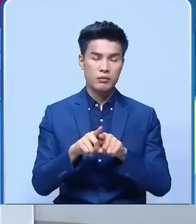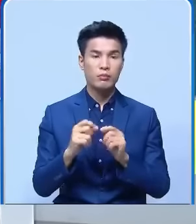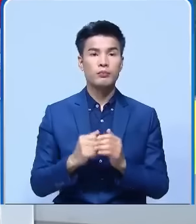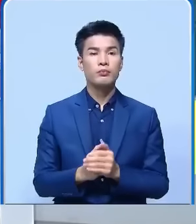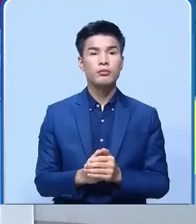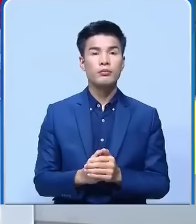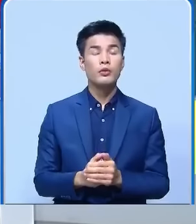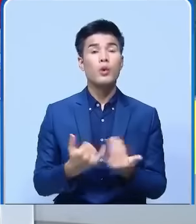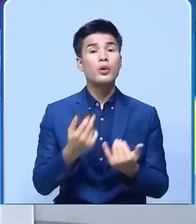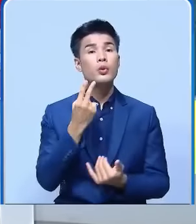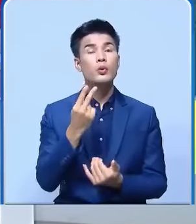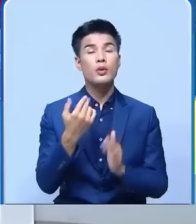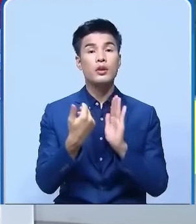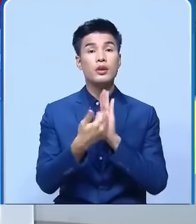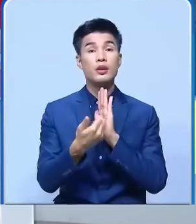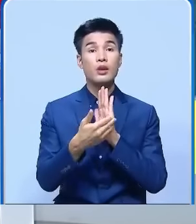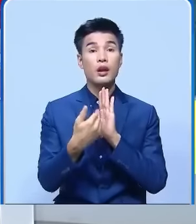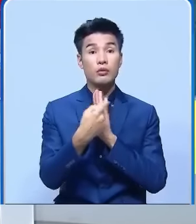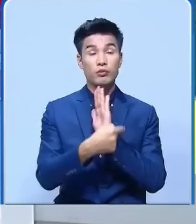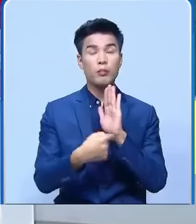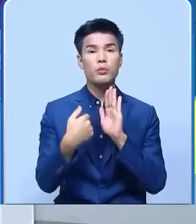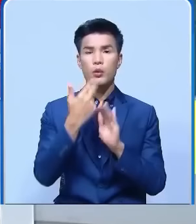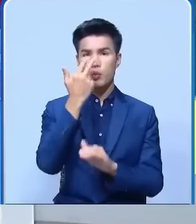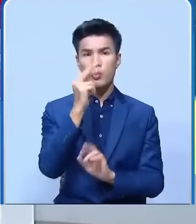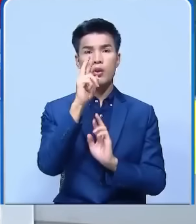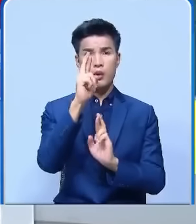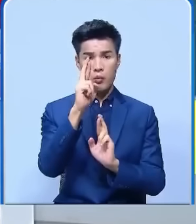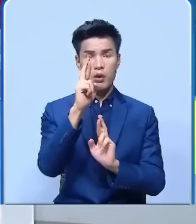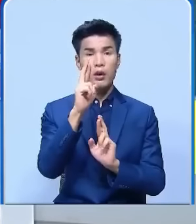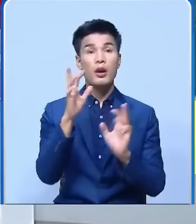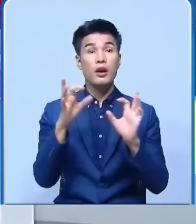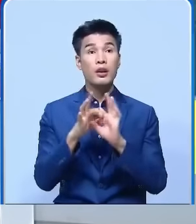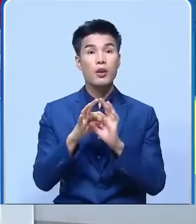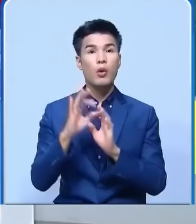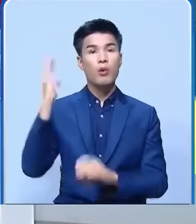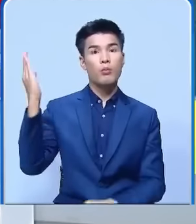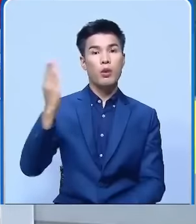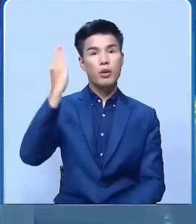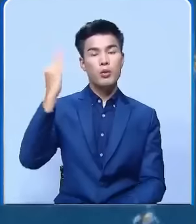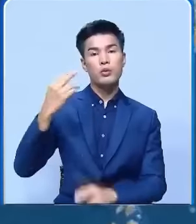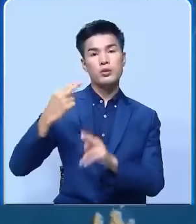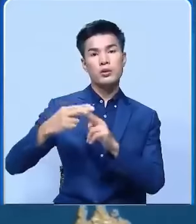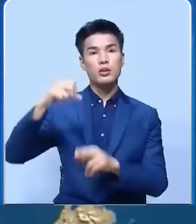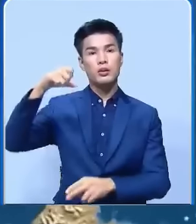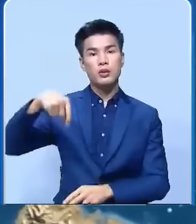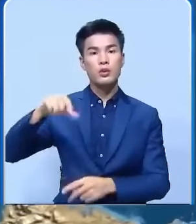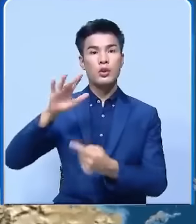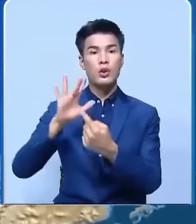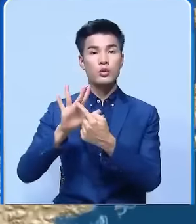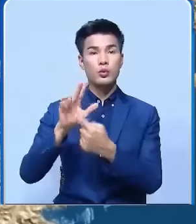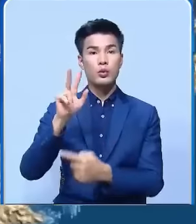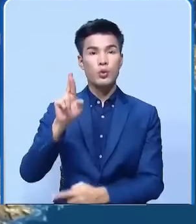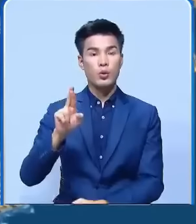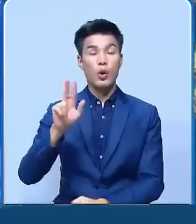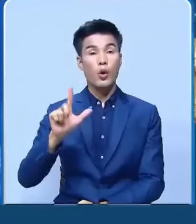ราวนี้พอพูดถึงพื้นที่ภาคอีสานค่ะยังคงต้องเฝ้าระวังนะคะการเข้ามาของพายุซูริกซึ่งกรมอุตุนิยมวิทยาก็ติดตามอย่